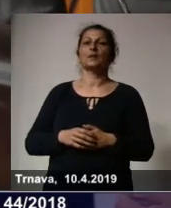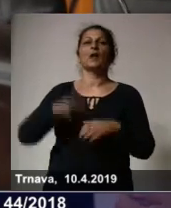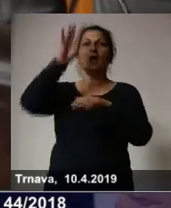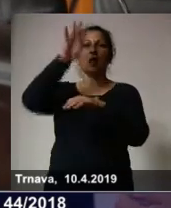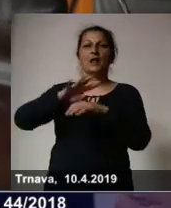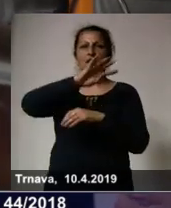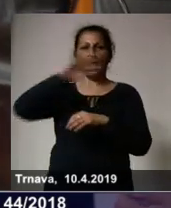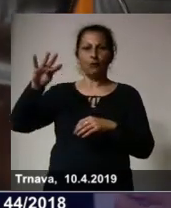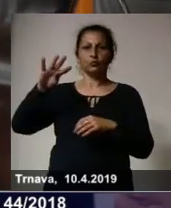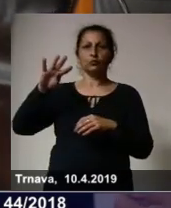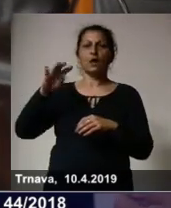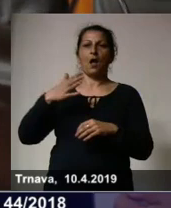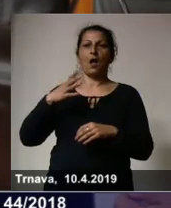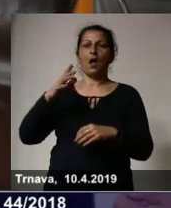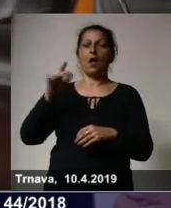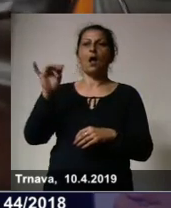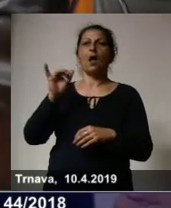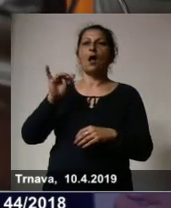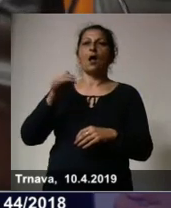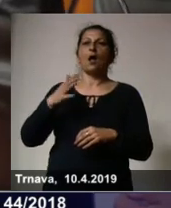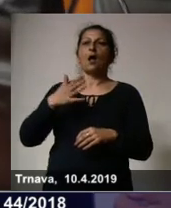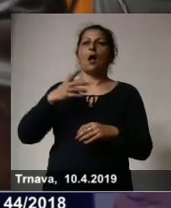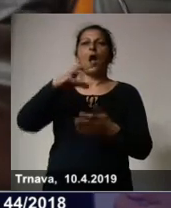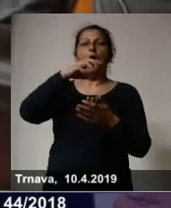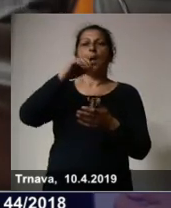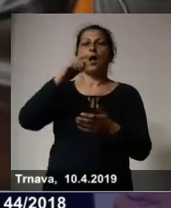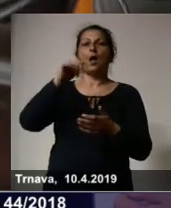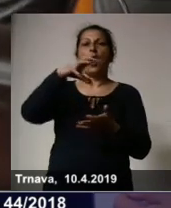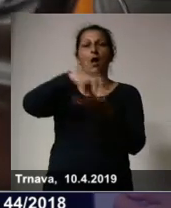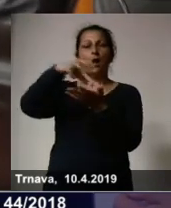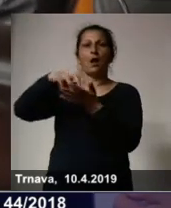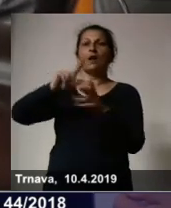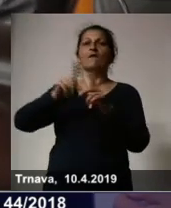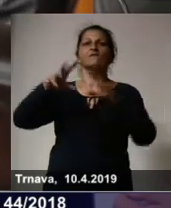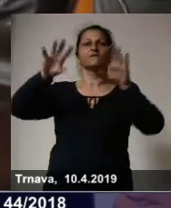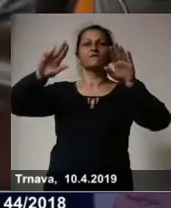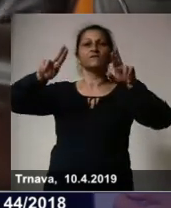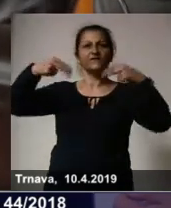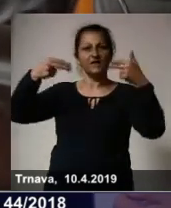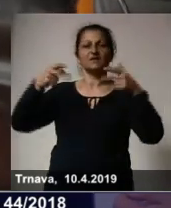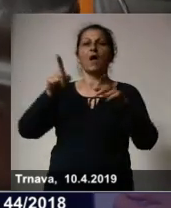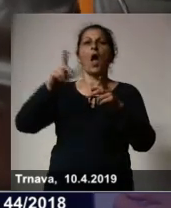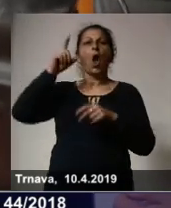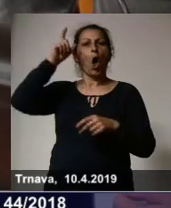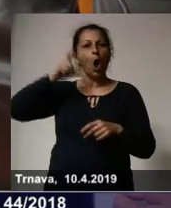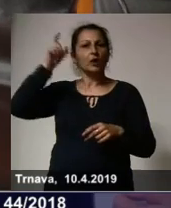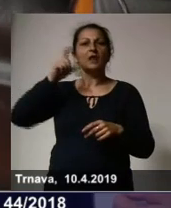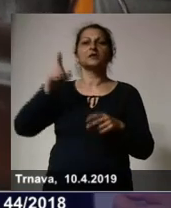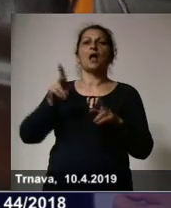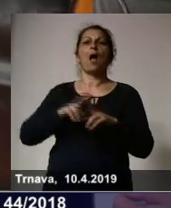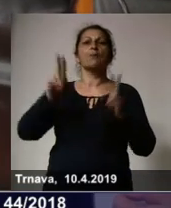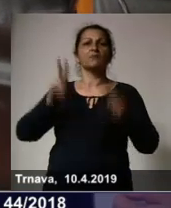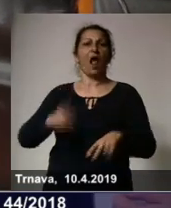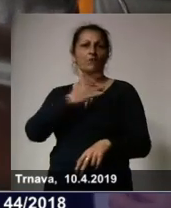Tabuľku, ktorú pre jednotlivé všetky tri výzvy, a teda rozdelené medzi organizácie a právnické